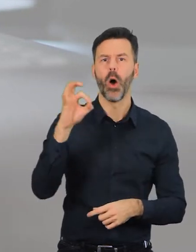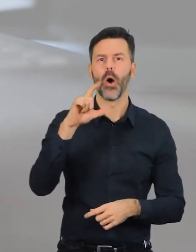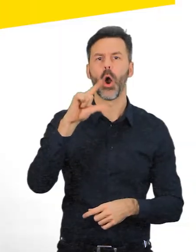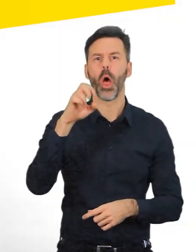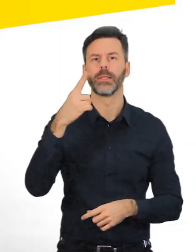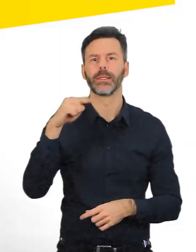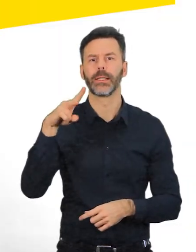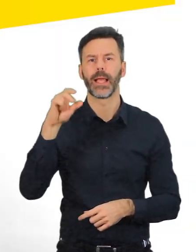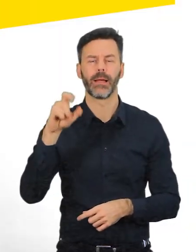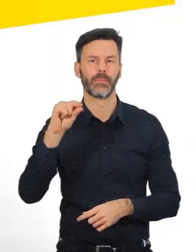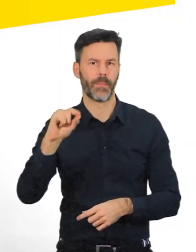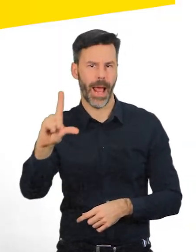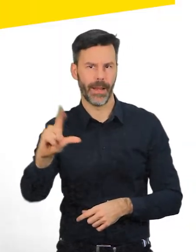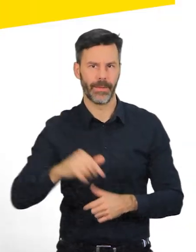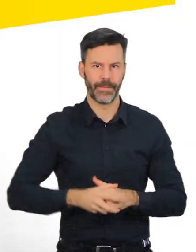rpo.locke.pl.